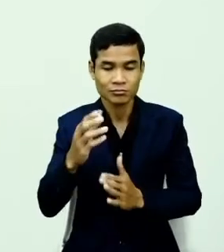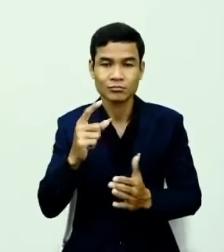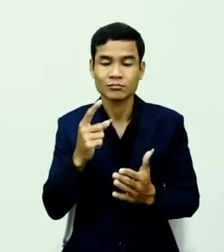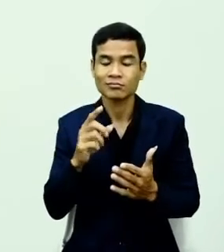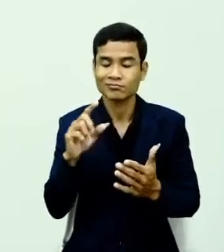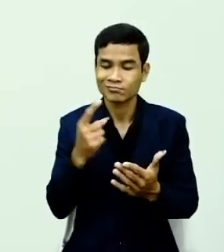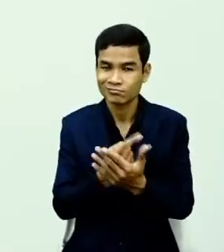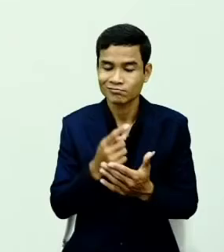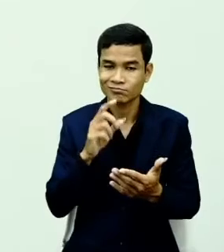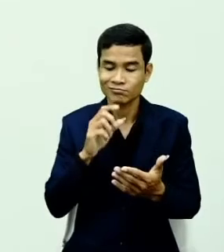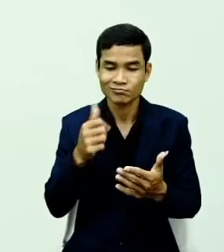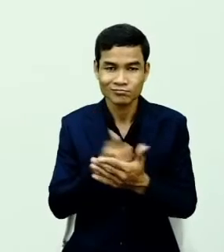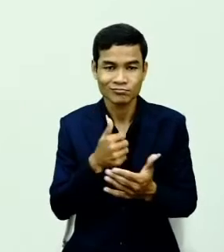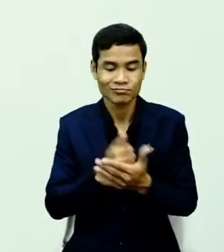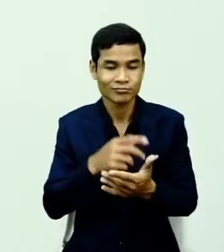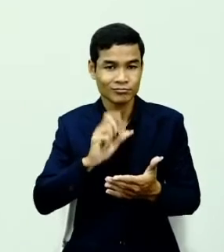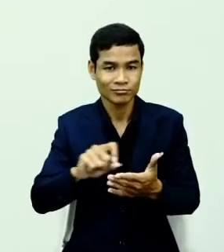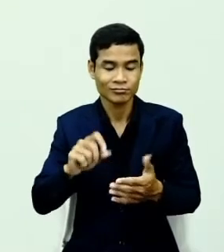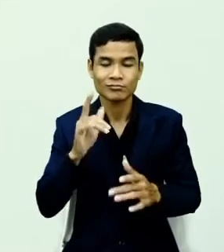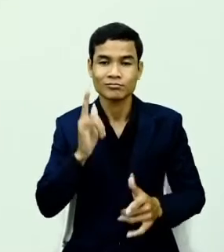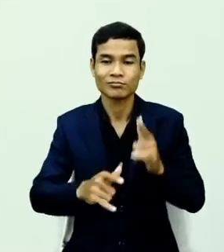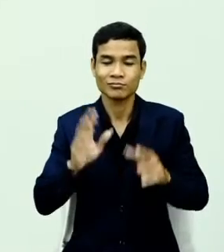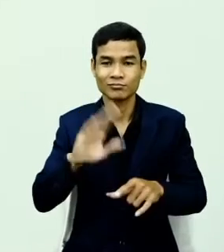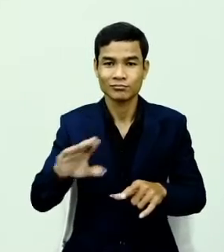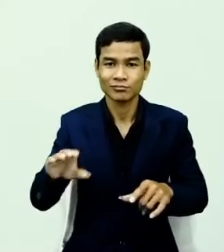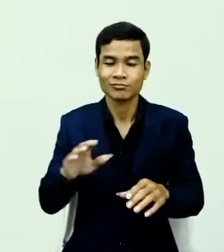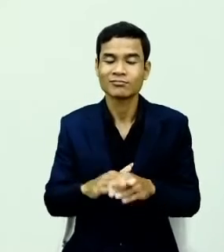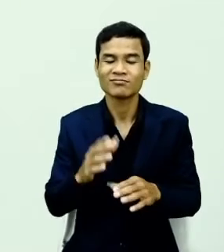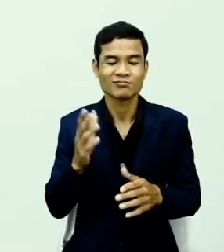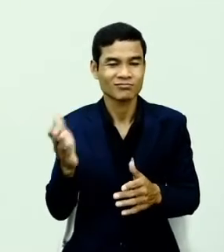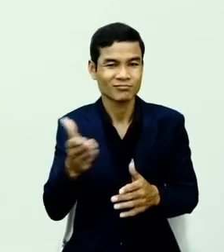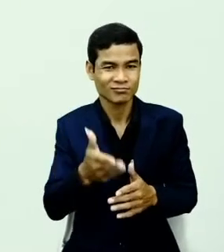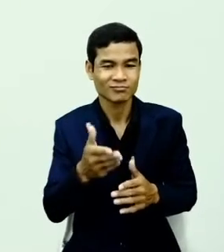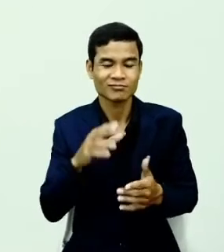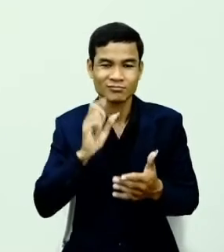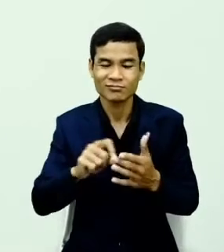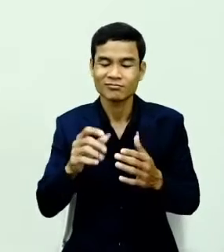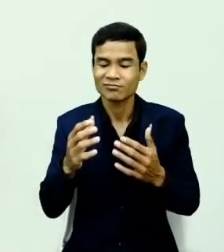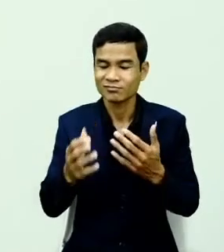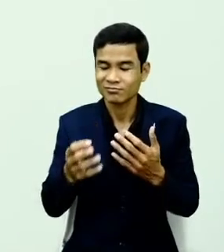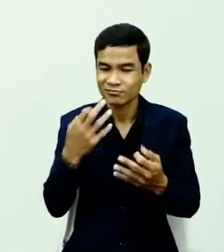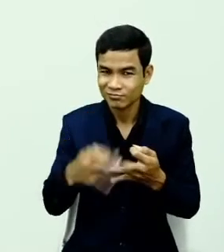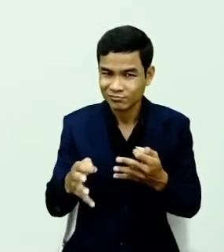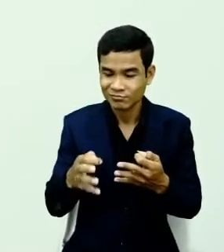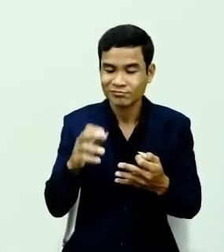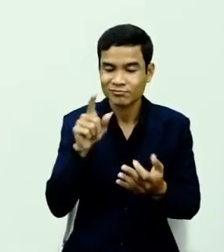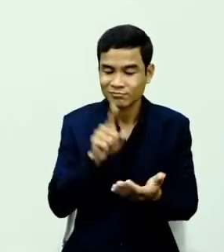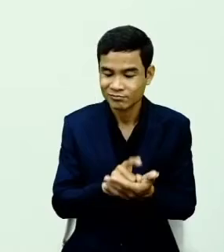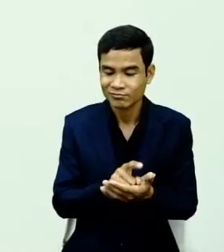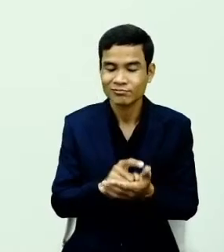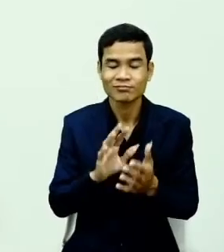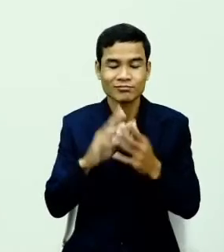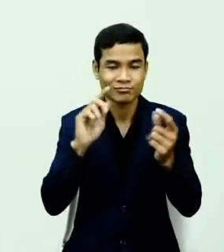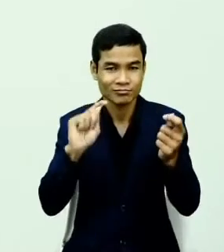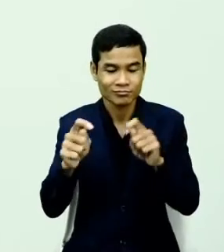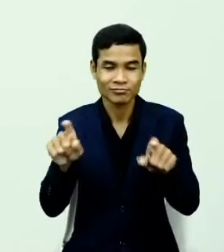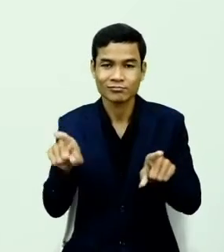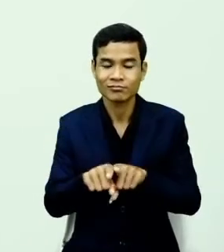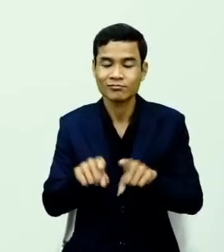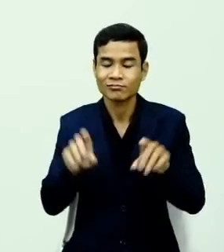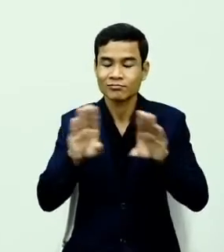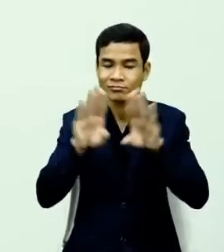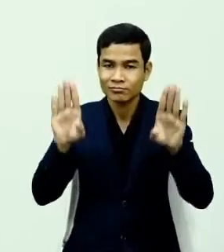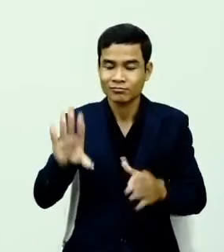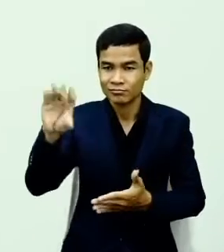រួមខិតខំប្រឹងប្រែងសរសេរតែបើសិនបើកូនសរសេរខ្វះចន្លោះបន្តិចបន្តួចនោះត្រូវចូលរួមកែលម្អឲ្យដូចជាពាក្យញុះដែលអ្ន